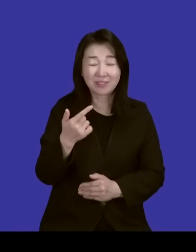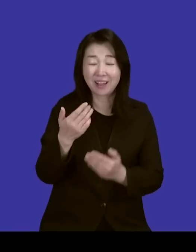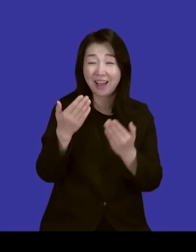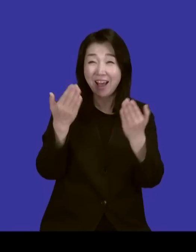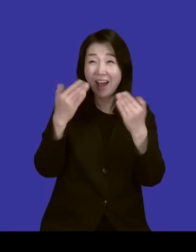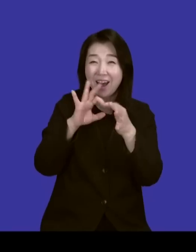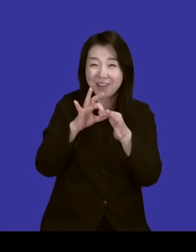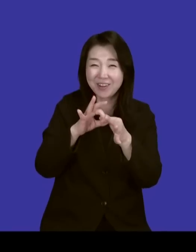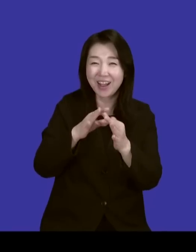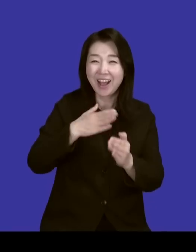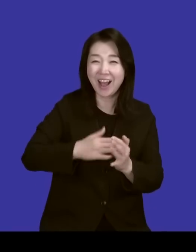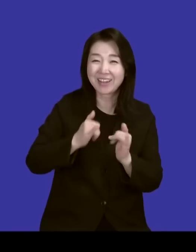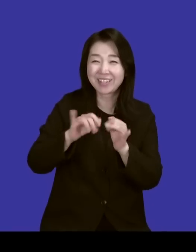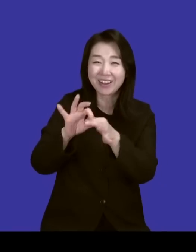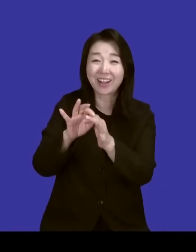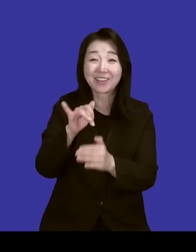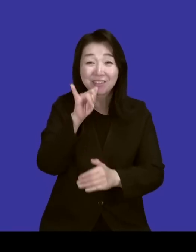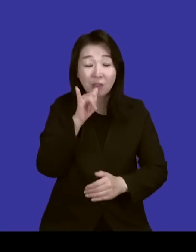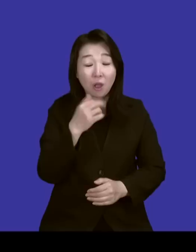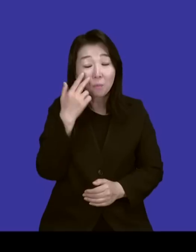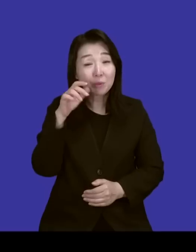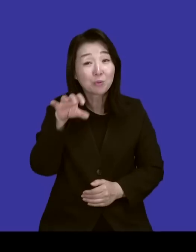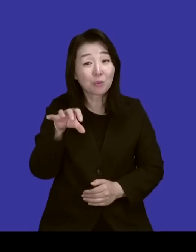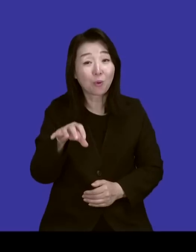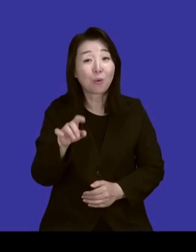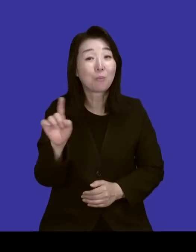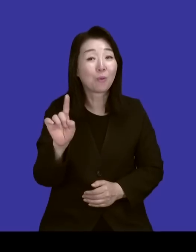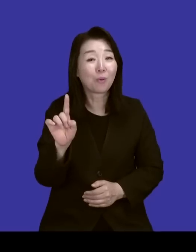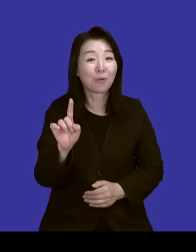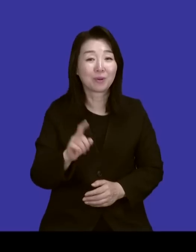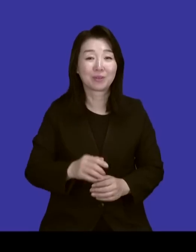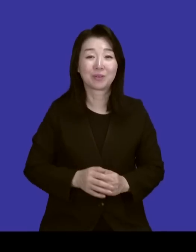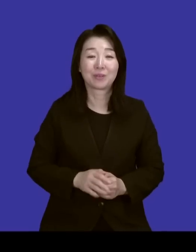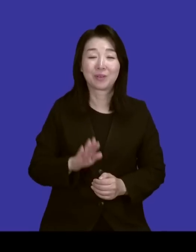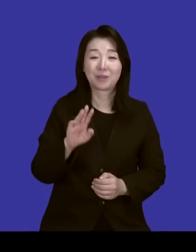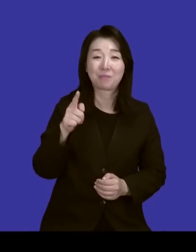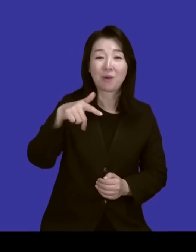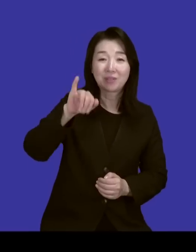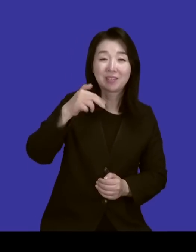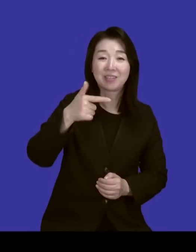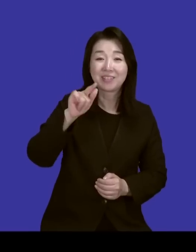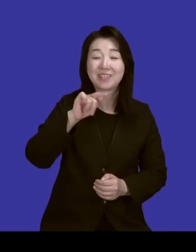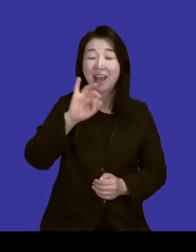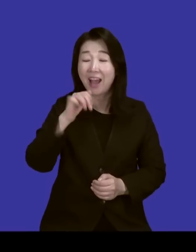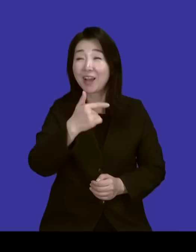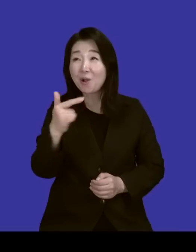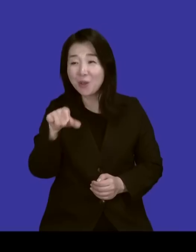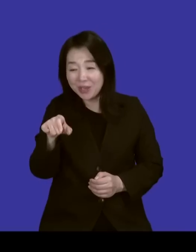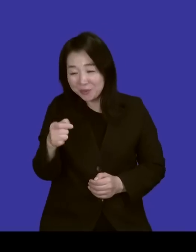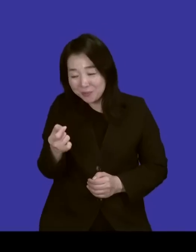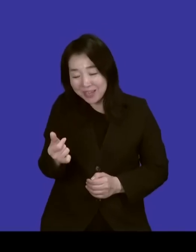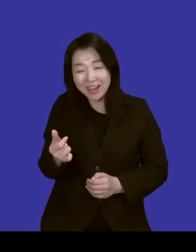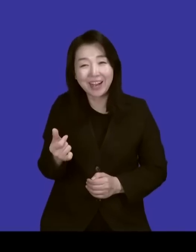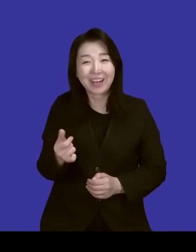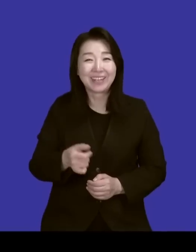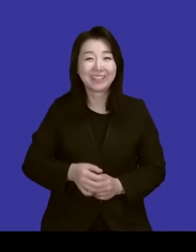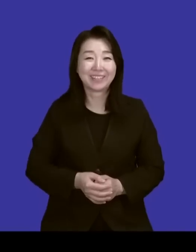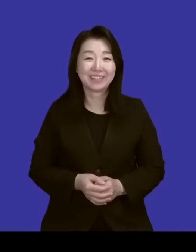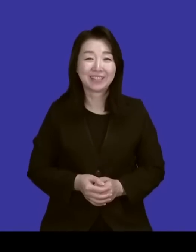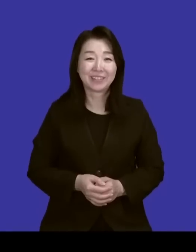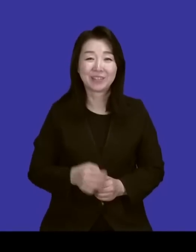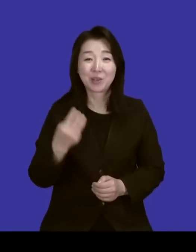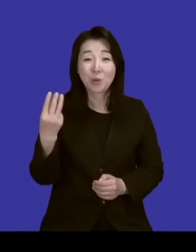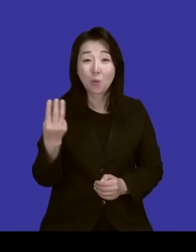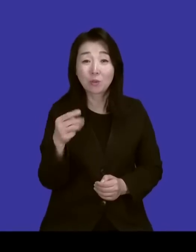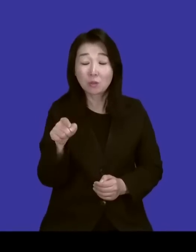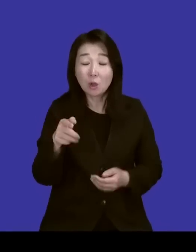같은 건가요? 이상하게 미국도 있잖아요. 고향은 아닌데 버지니아가 더 크고 메릴랜드가 좀 적지. 그래도 네, 네. 같은 워싱턴 이제 지역이라 그렇죠.